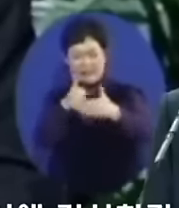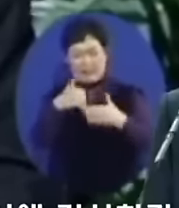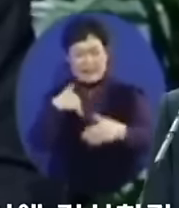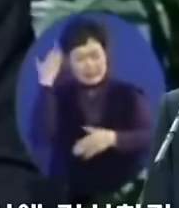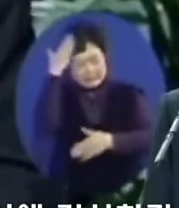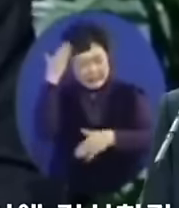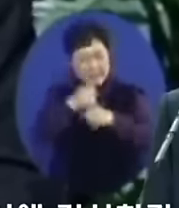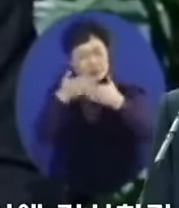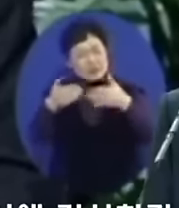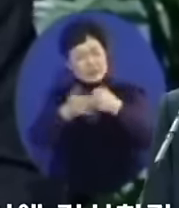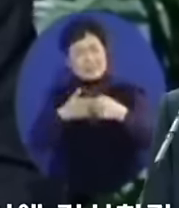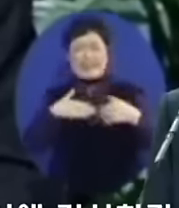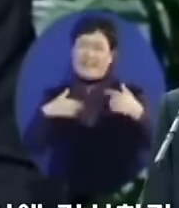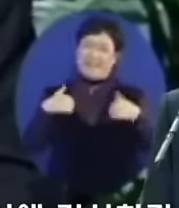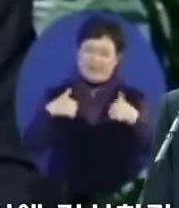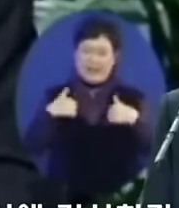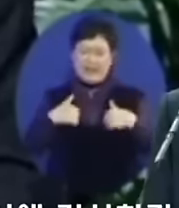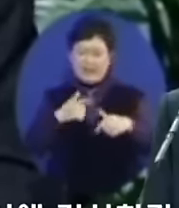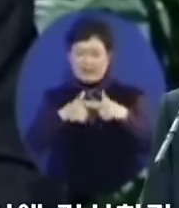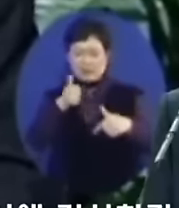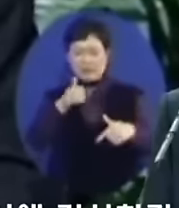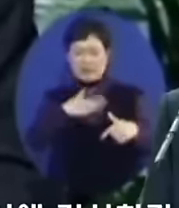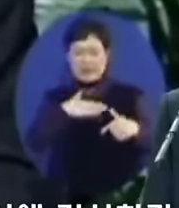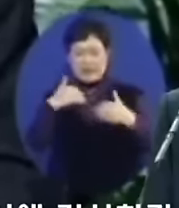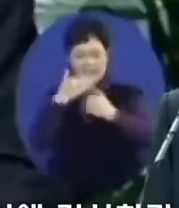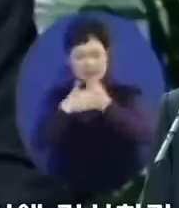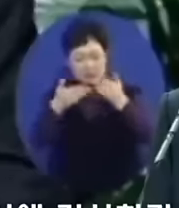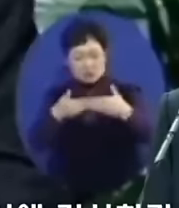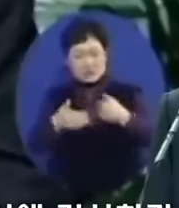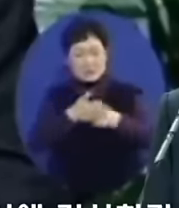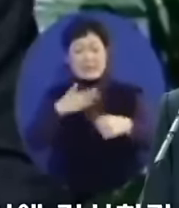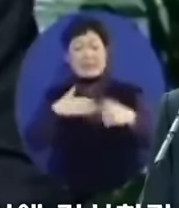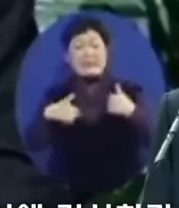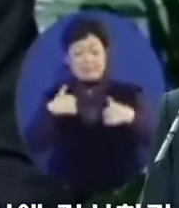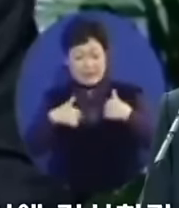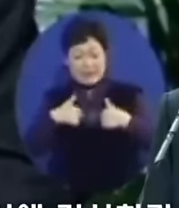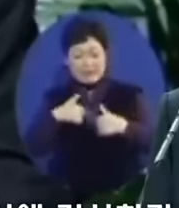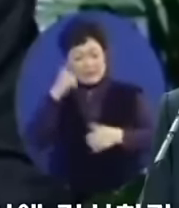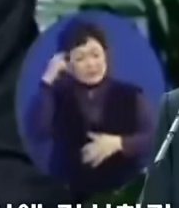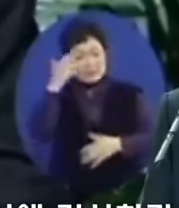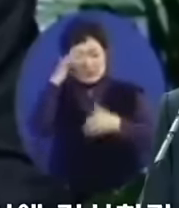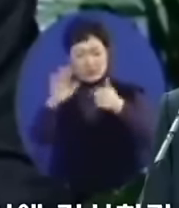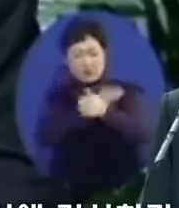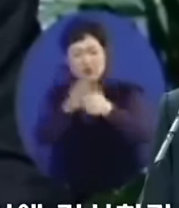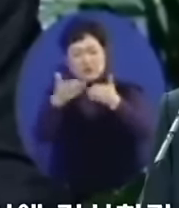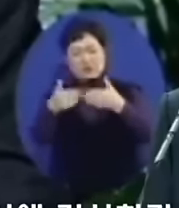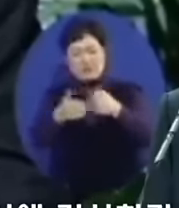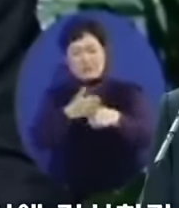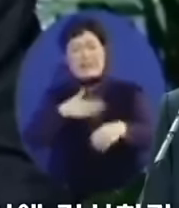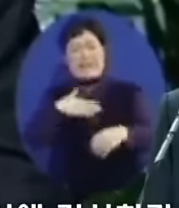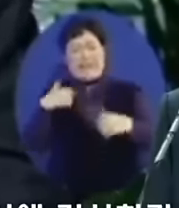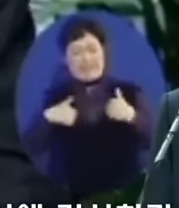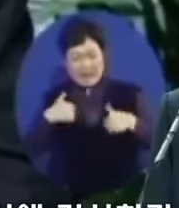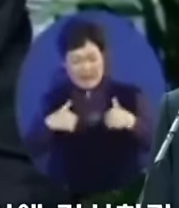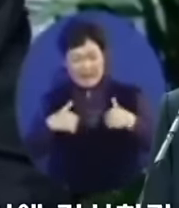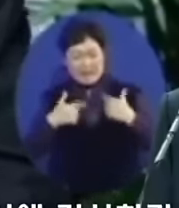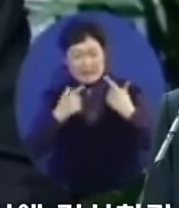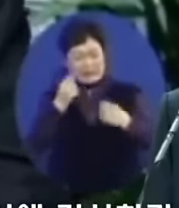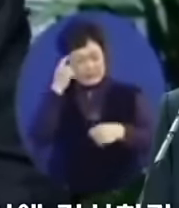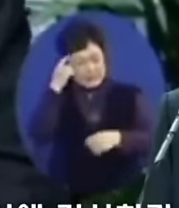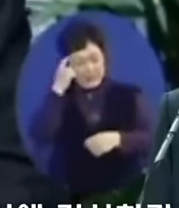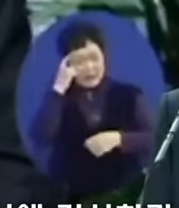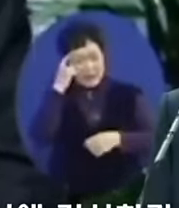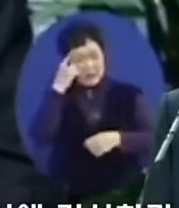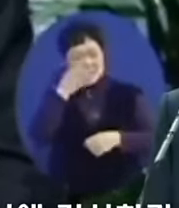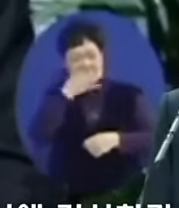사랑해 주니까 기쁘지 않느냐, 예수님이 나에게 은혜를 주시니 기쁘지 않느냐, 성령이 위로해 주시니 기쁘지 않느냐, 그런 생각을 하기가